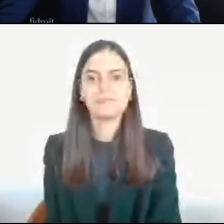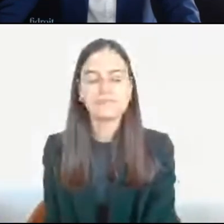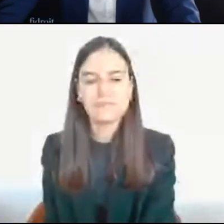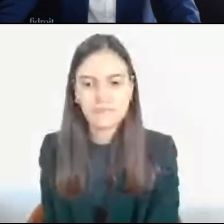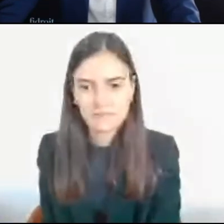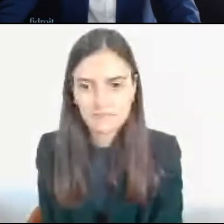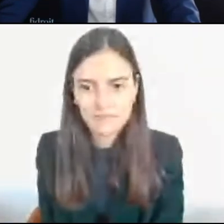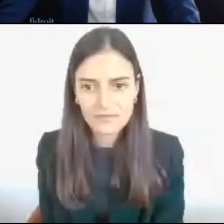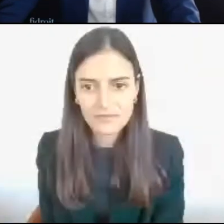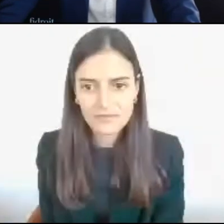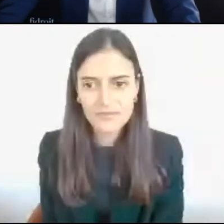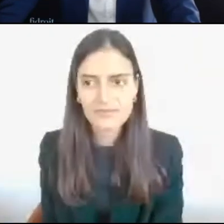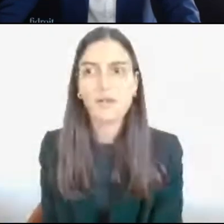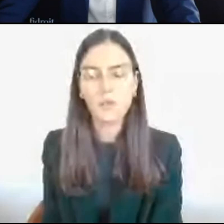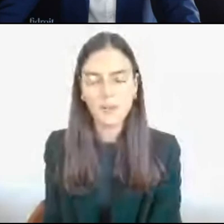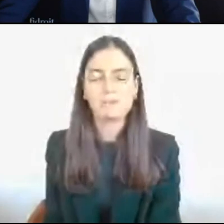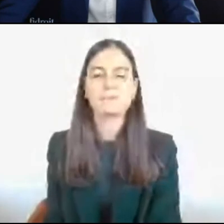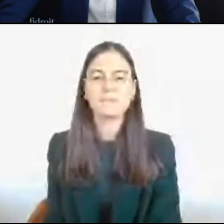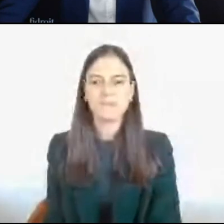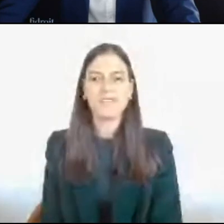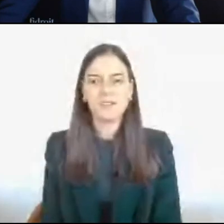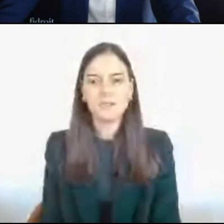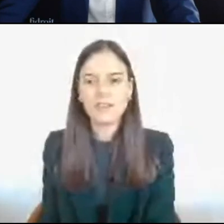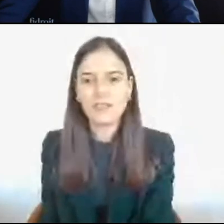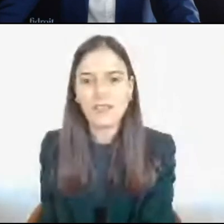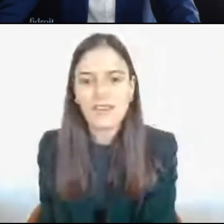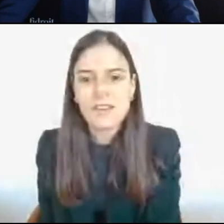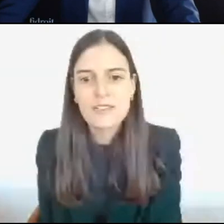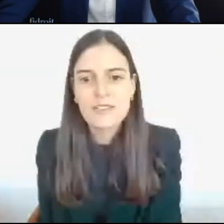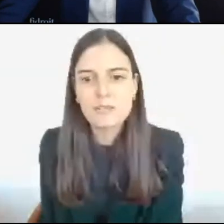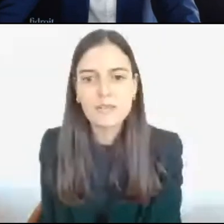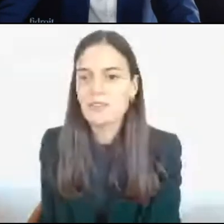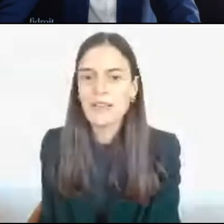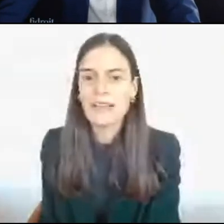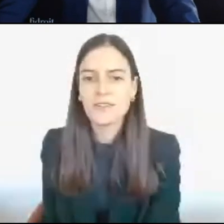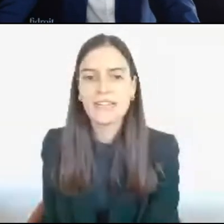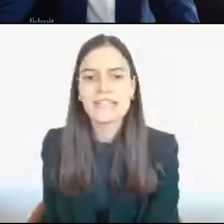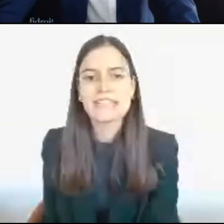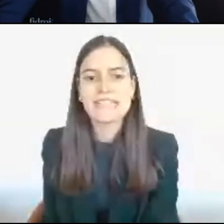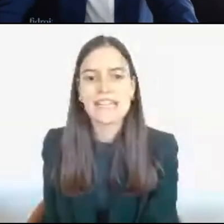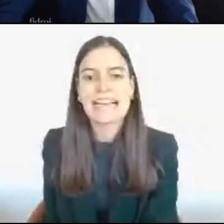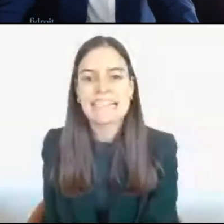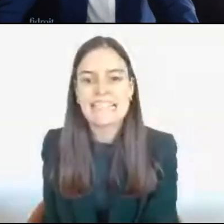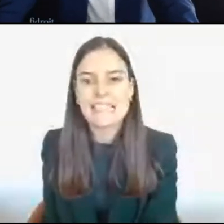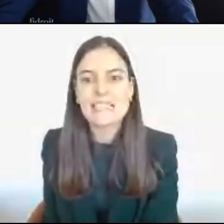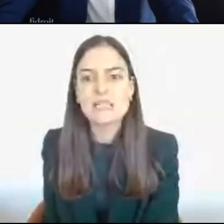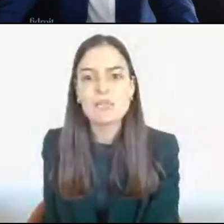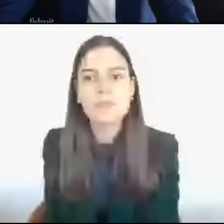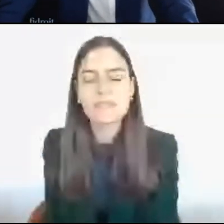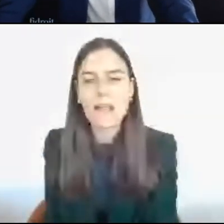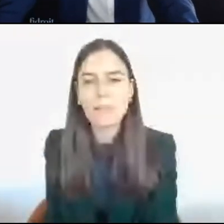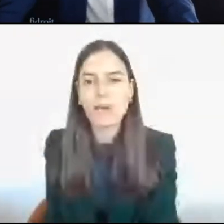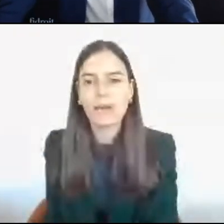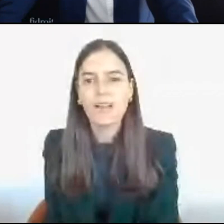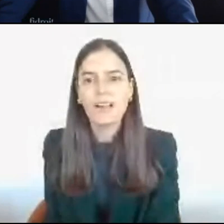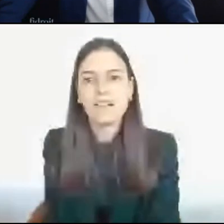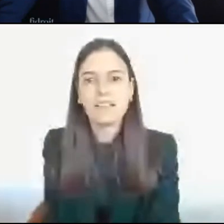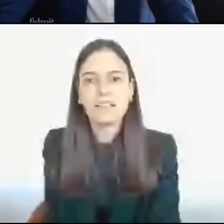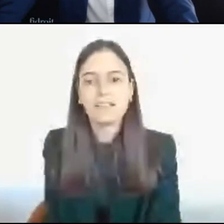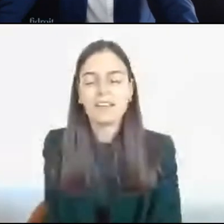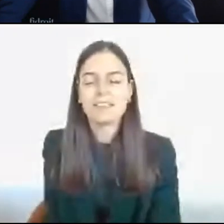retrouver, il existe un simulateur Caisse d'épargne. Oui, tout à fait. Le simulateur, il est assez accessible,